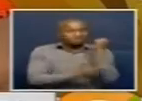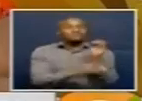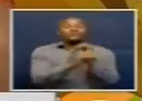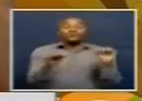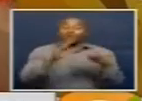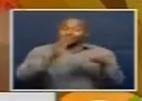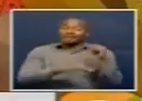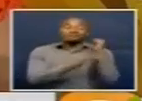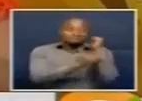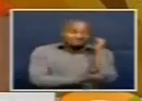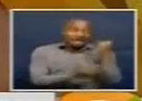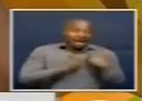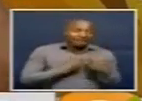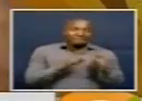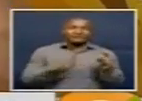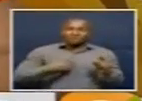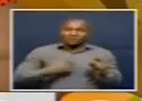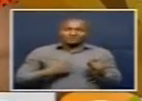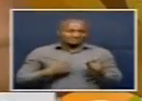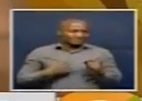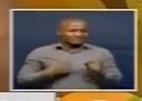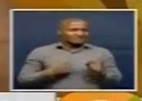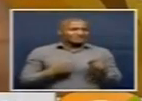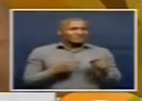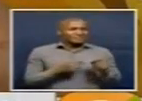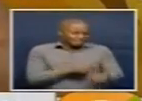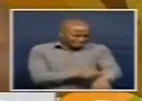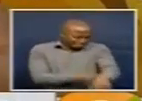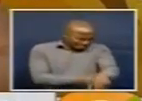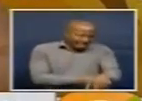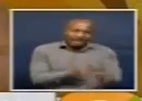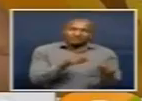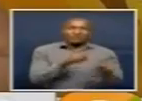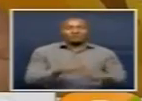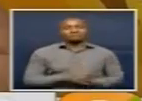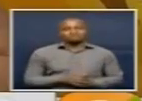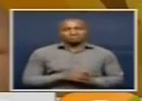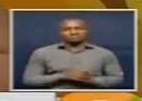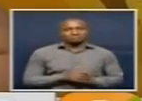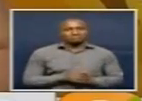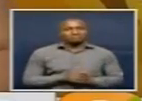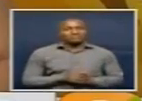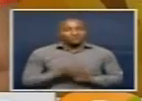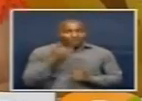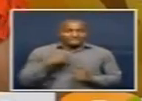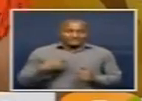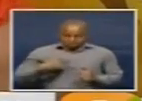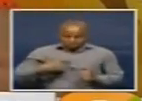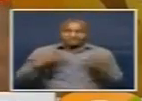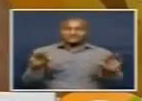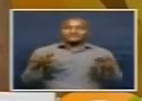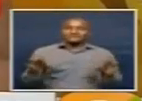kuiheshimu. Maanake mimba yatakana uivishe nguo ile ambayo itapatia mtoto nafasi ya kufanya nini, ya kucheza. Lakini sasa umvaa